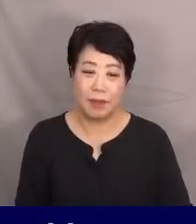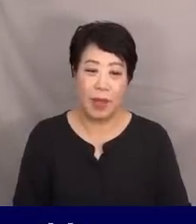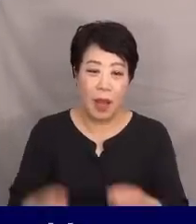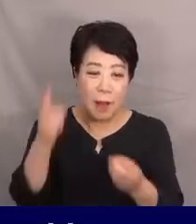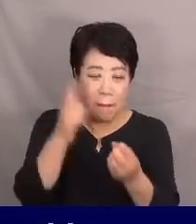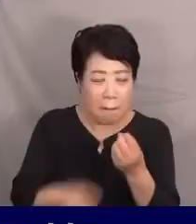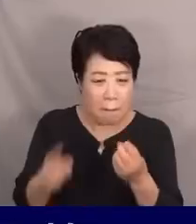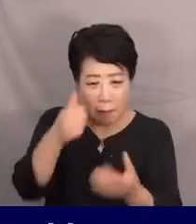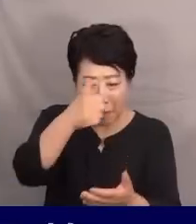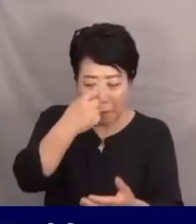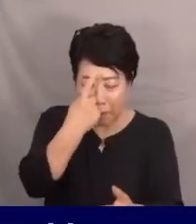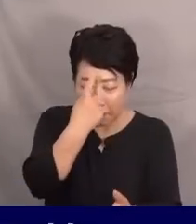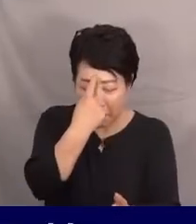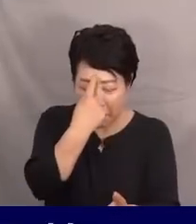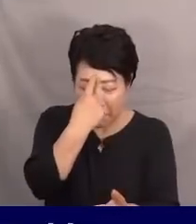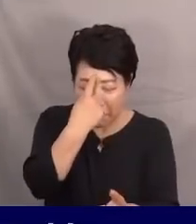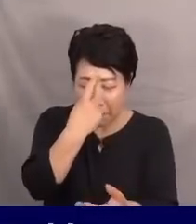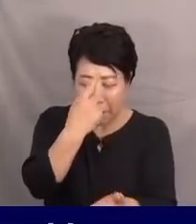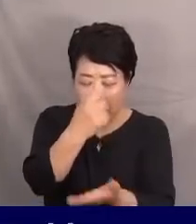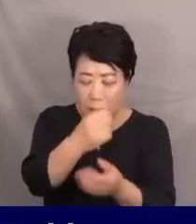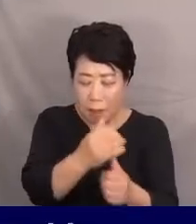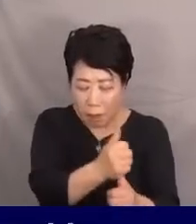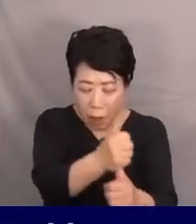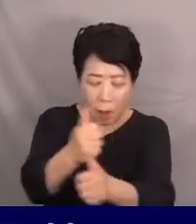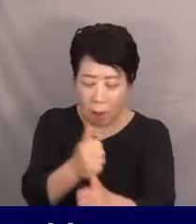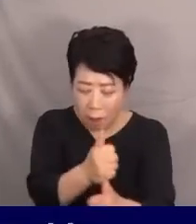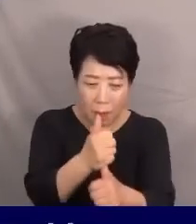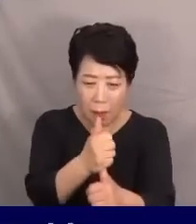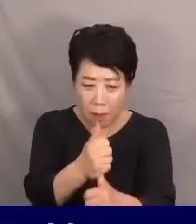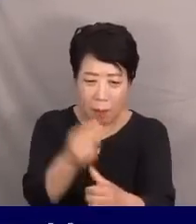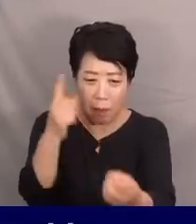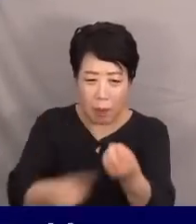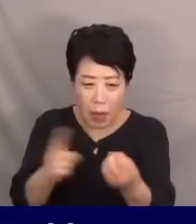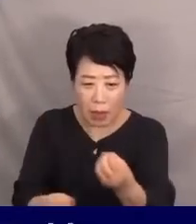김건희에게 마음의 평안을 선물해 주었습니다.